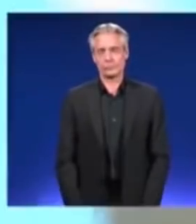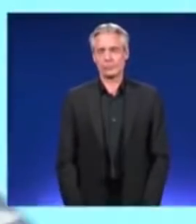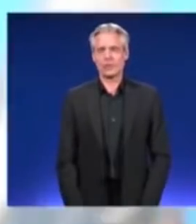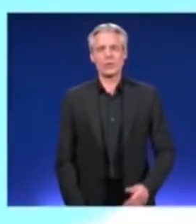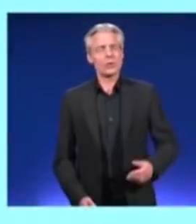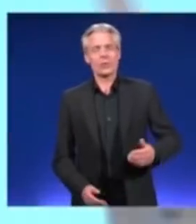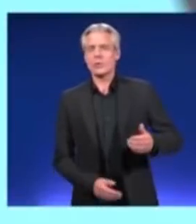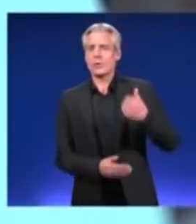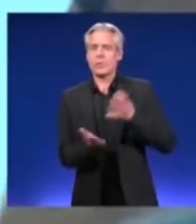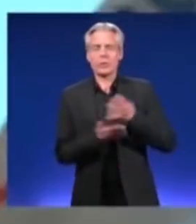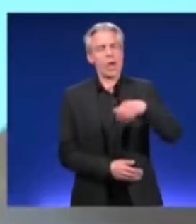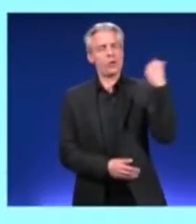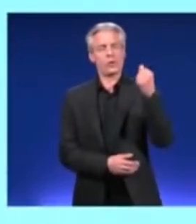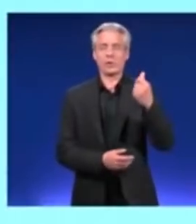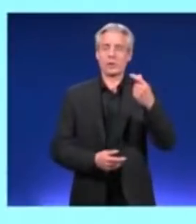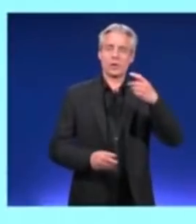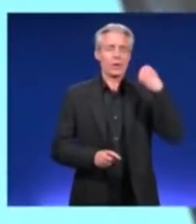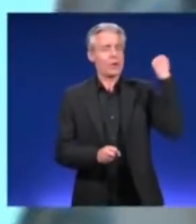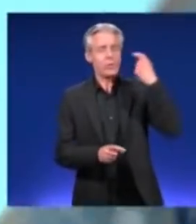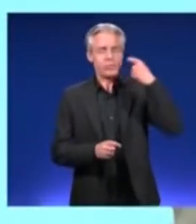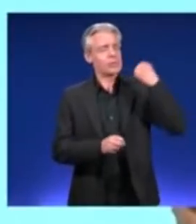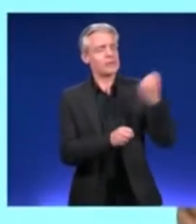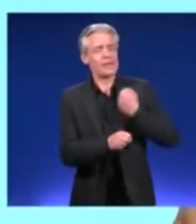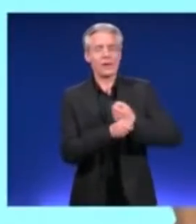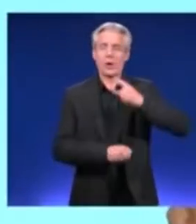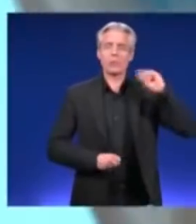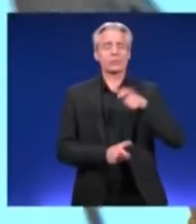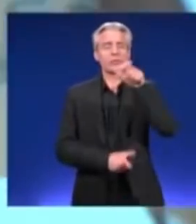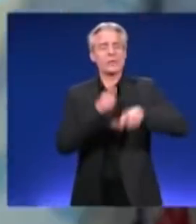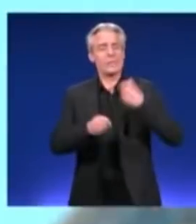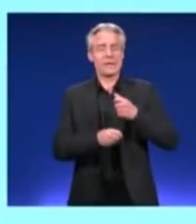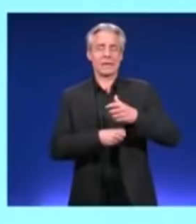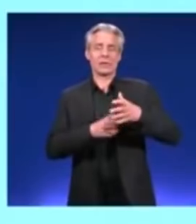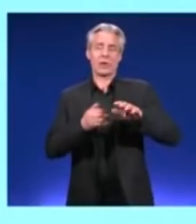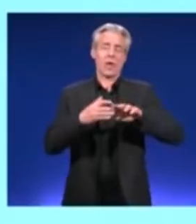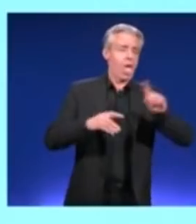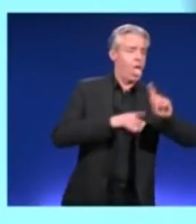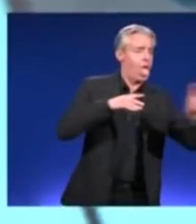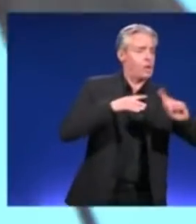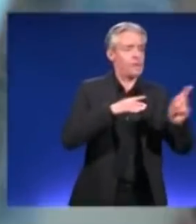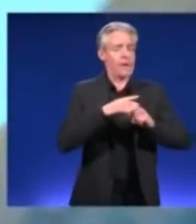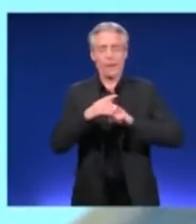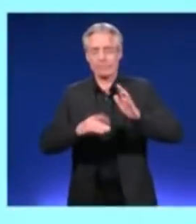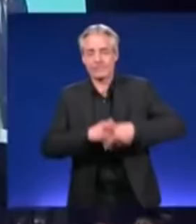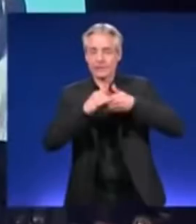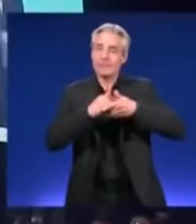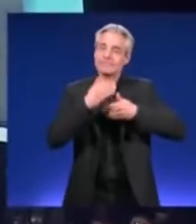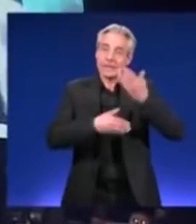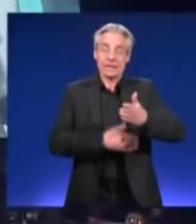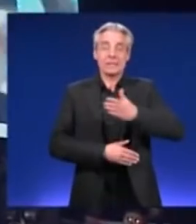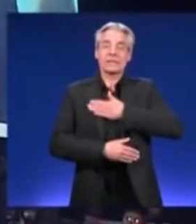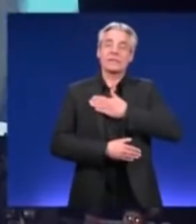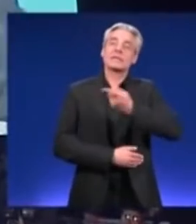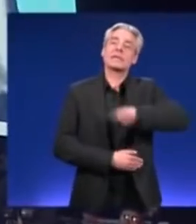Que le seul projet des travailleurs, de tous ceux qui sont au bord du chemin, c'est le nôtre.